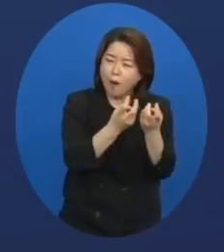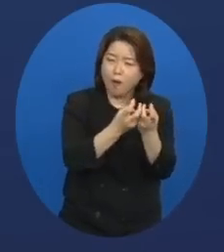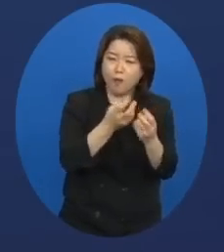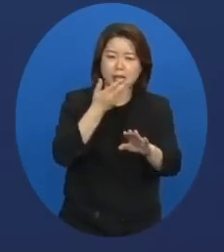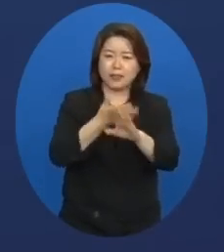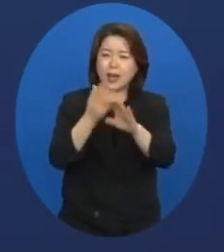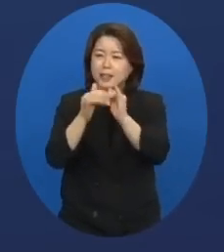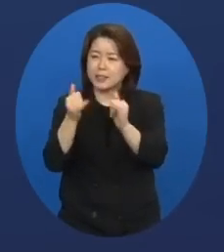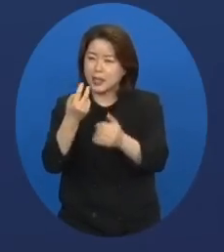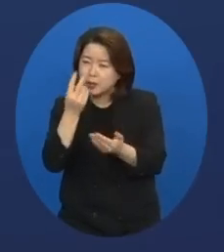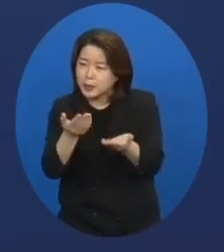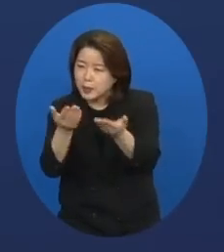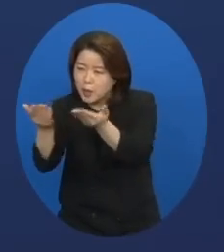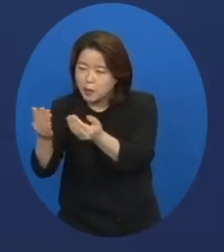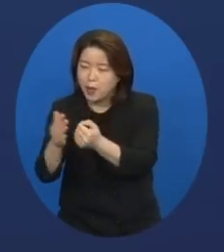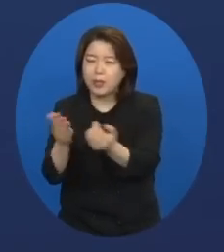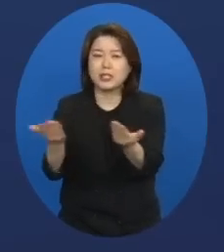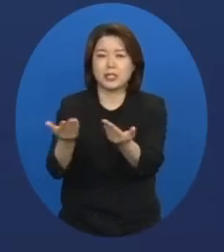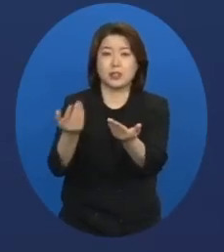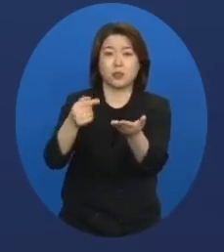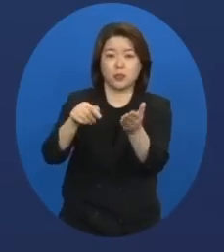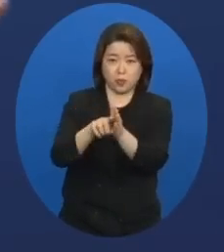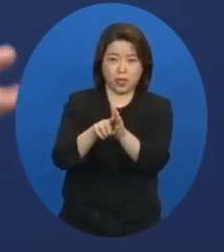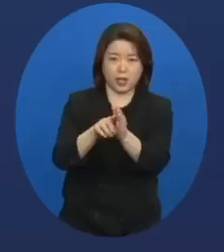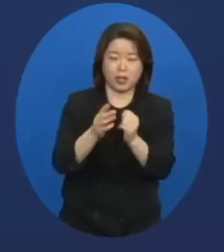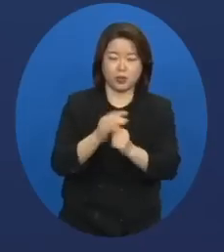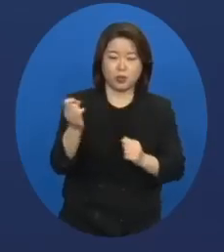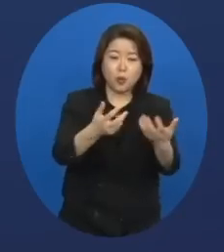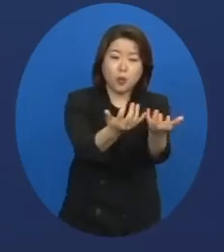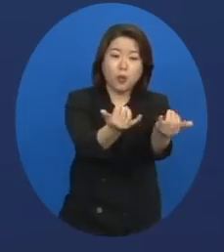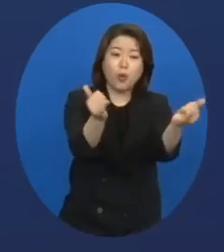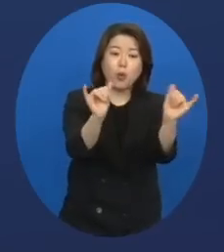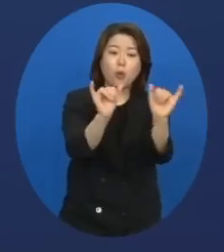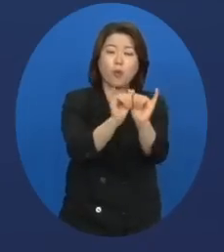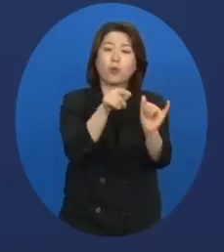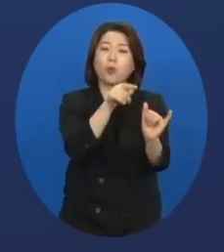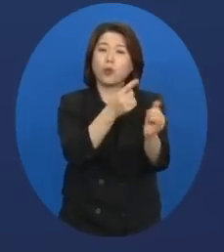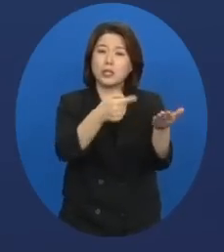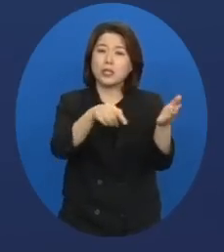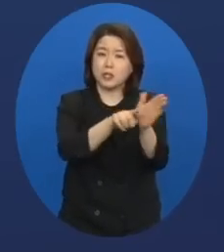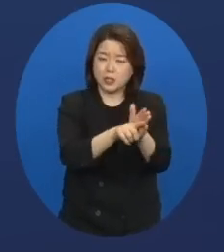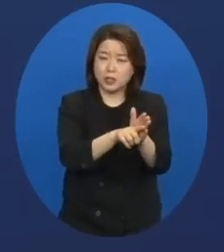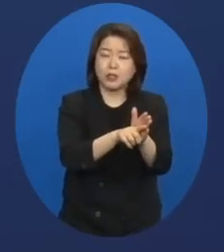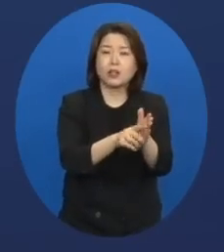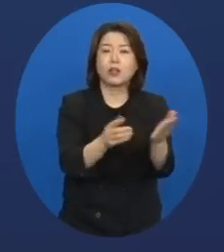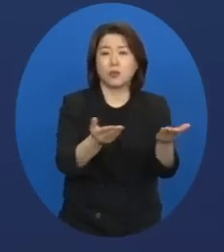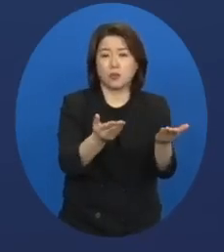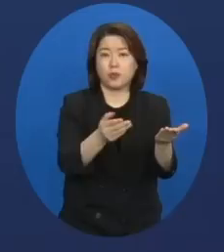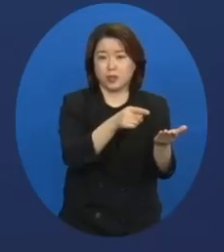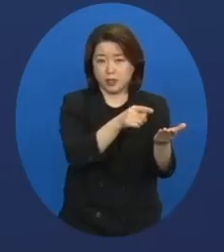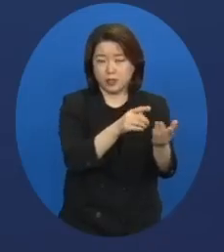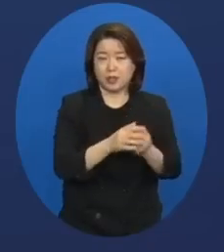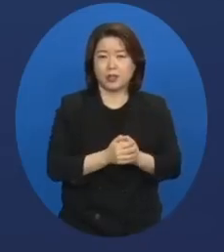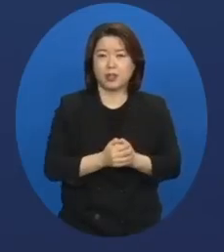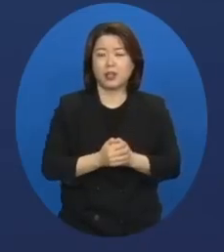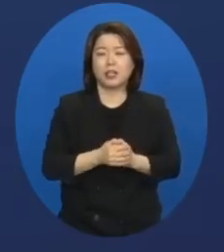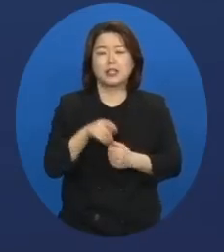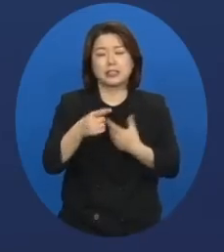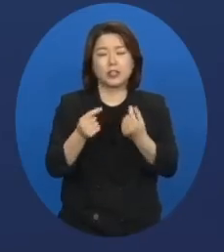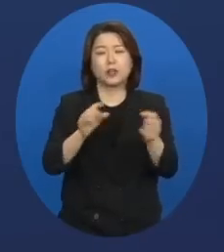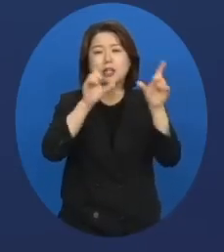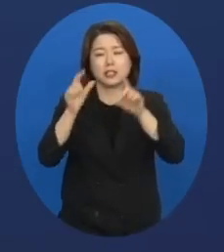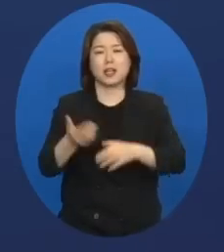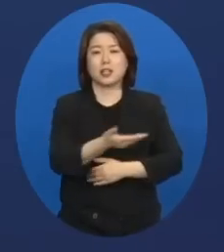사람을 살려주는 일을 위하여 공동체를 위하여 그렇게 사는 여러분